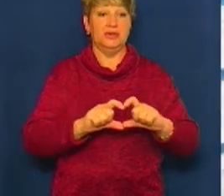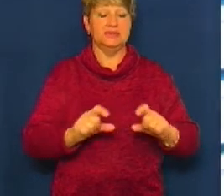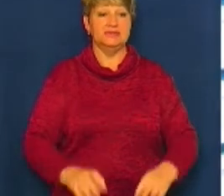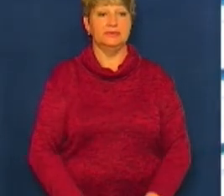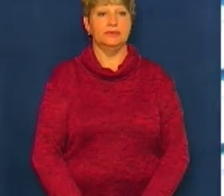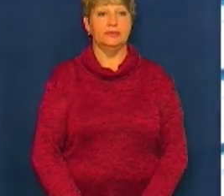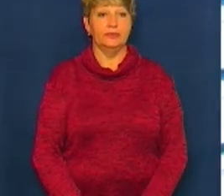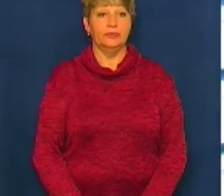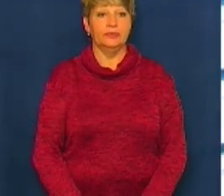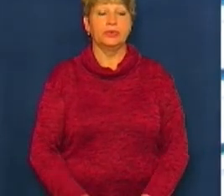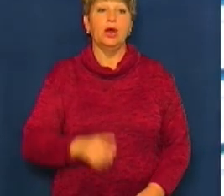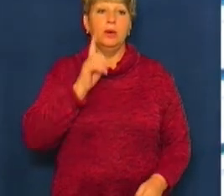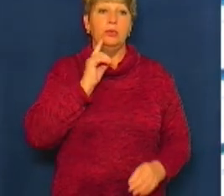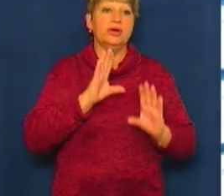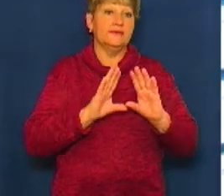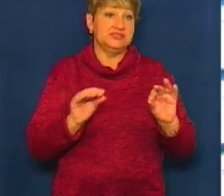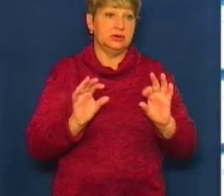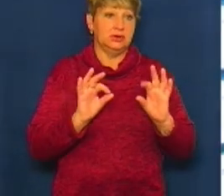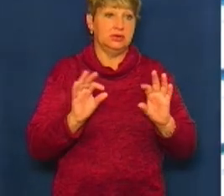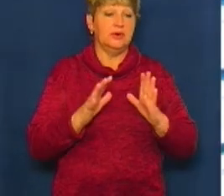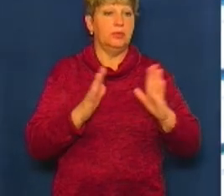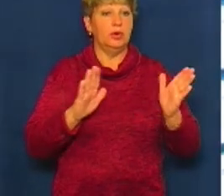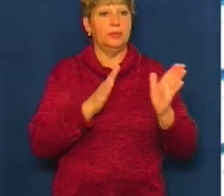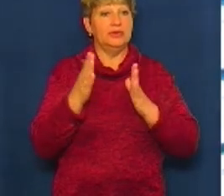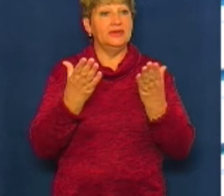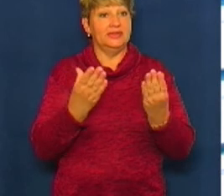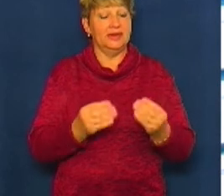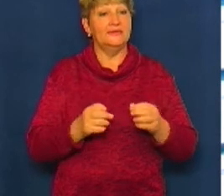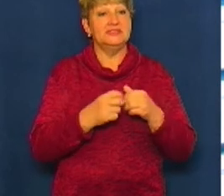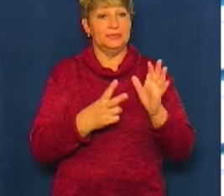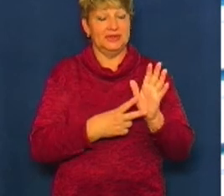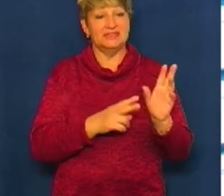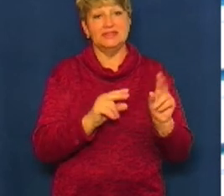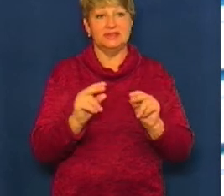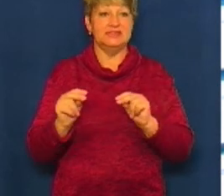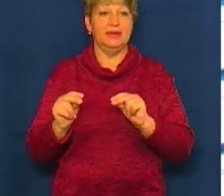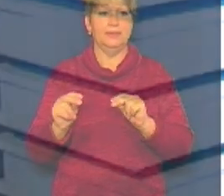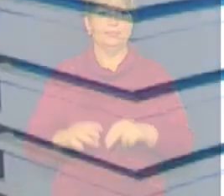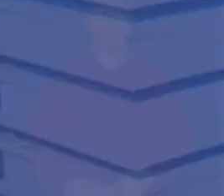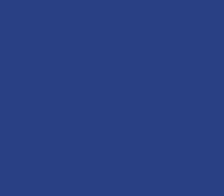І поки що це вся інформація. Більше про події дня вже о 17:00. До зустрічі.